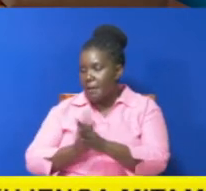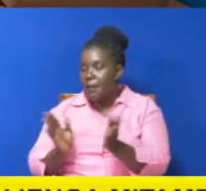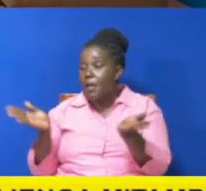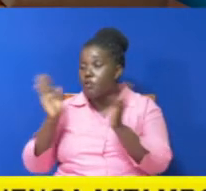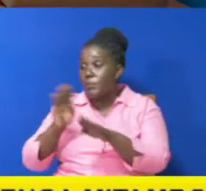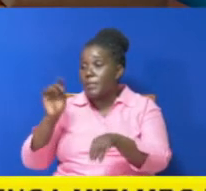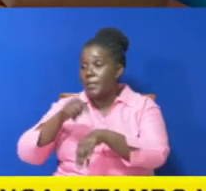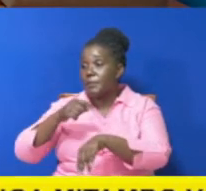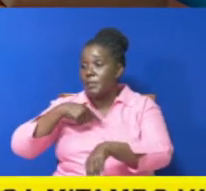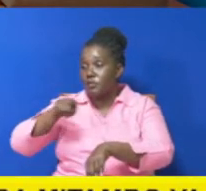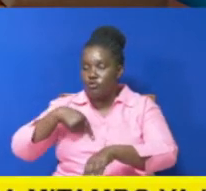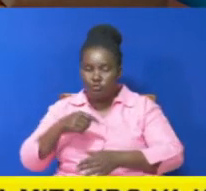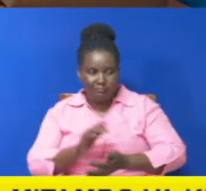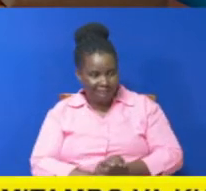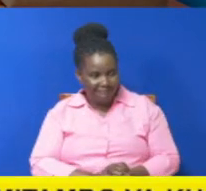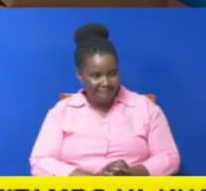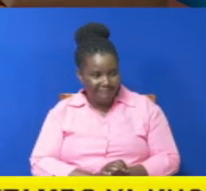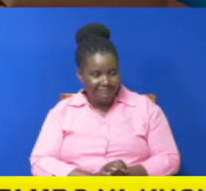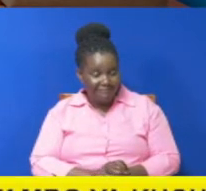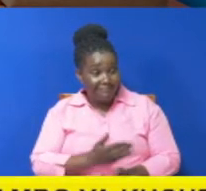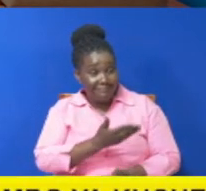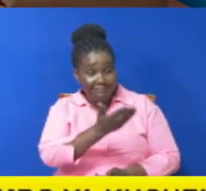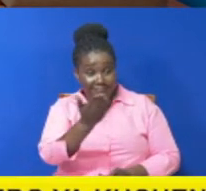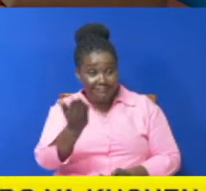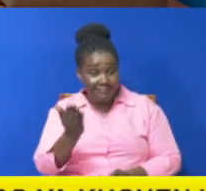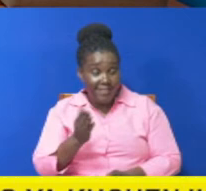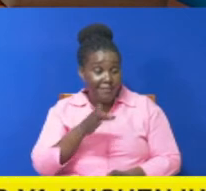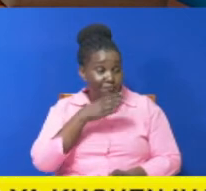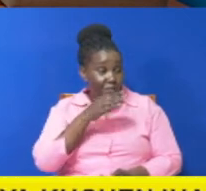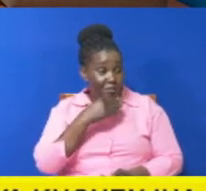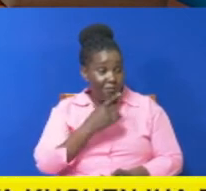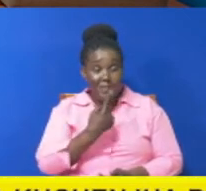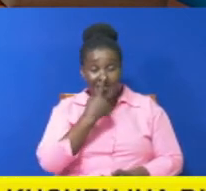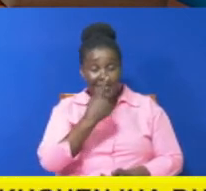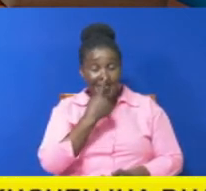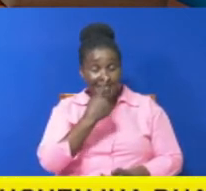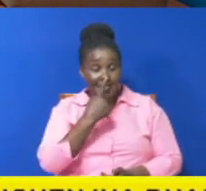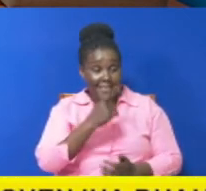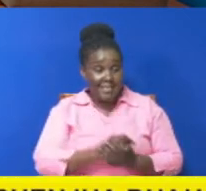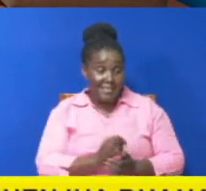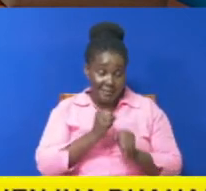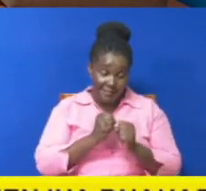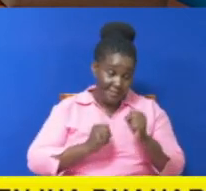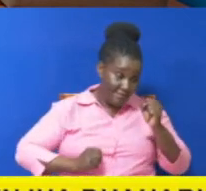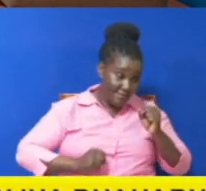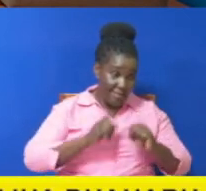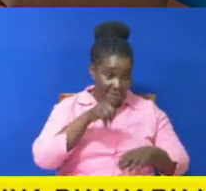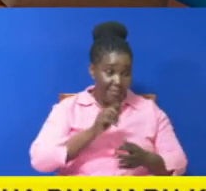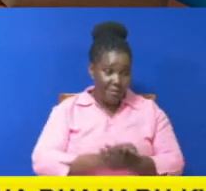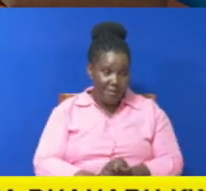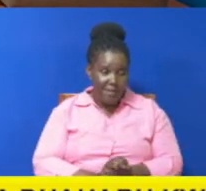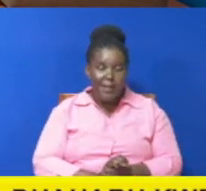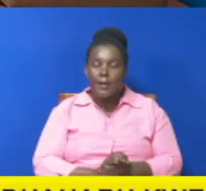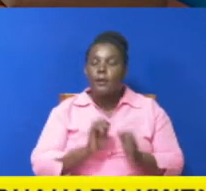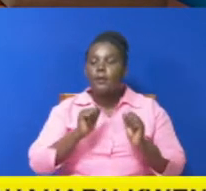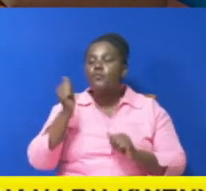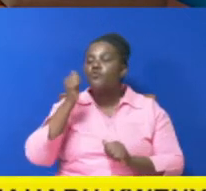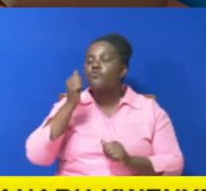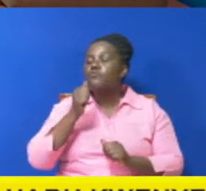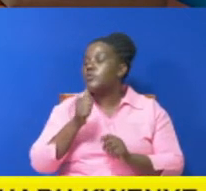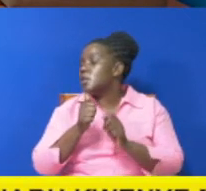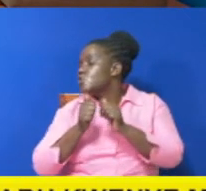Mimi mtazamaji nataka nimwambie mwanaume asijisifu ana mbio na msifu anayemkimbiza. Asijisifu ana mbio. Ana